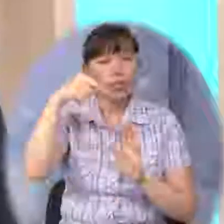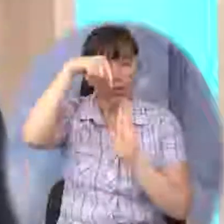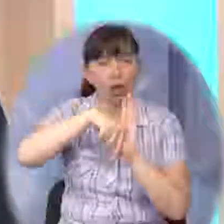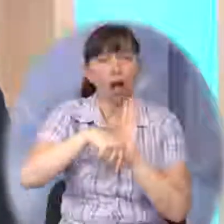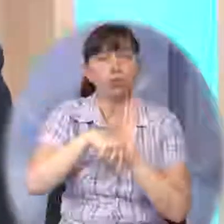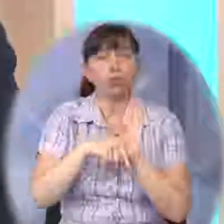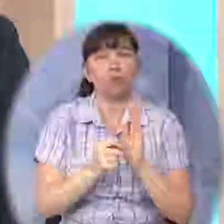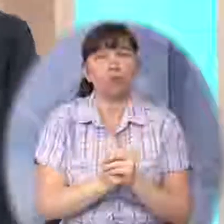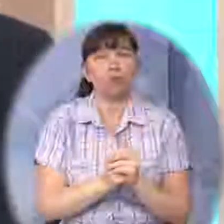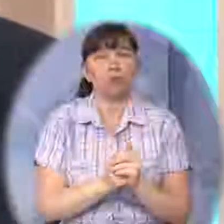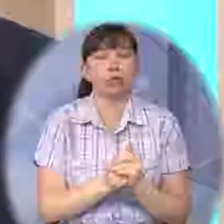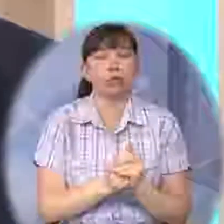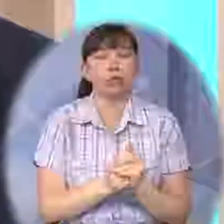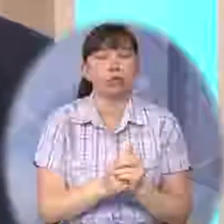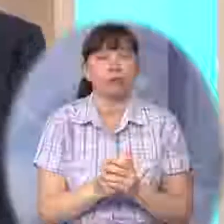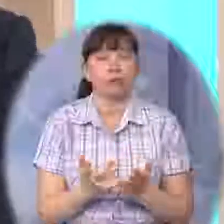cadrul